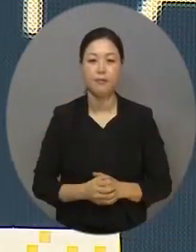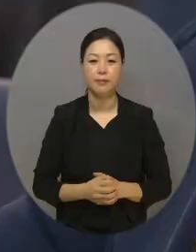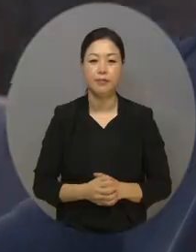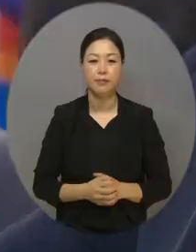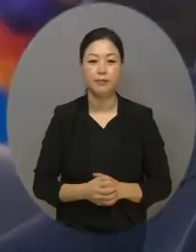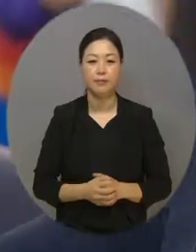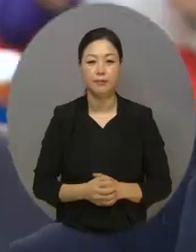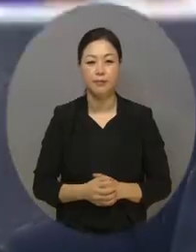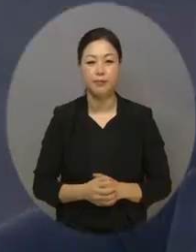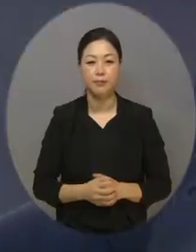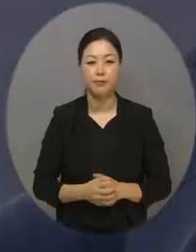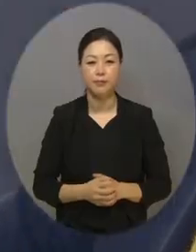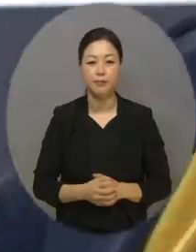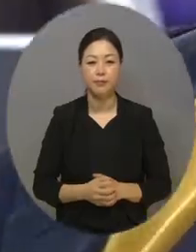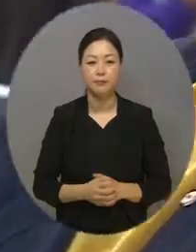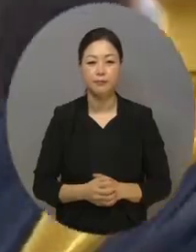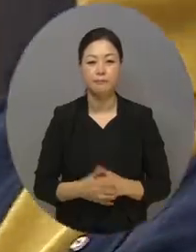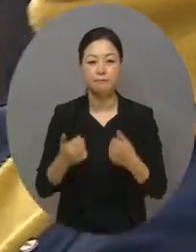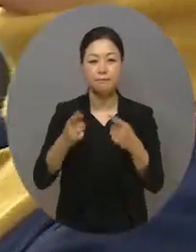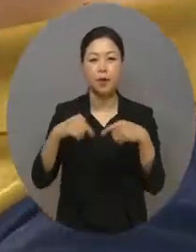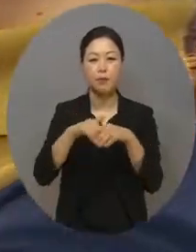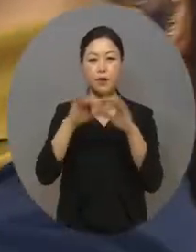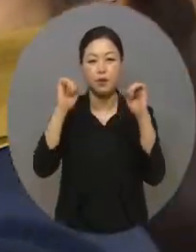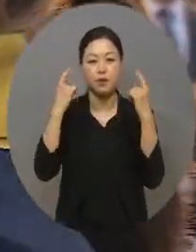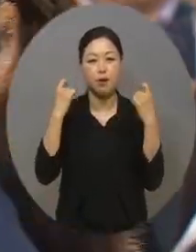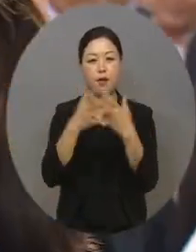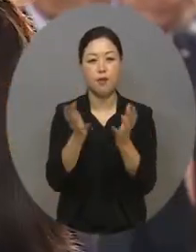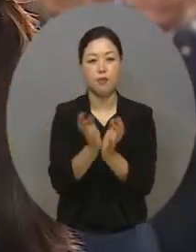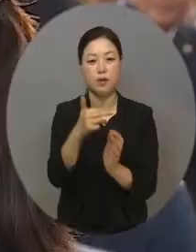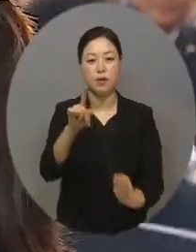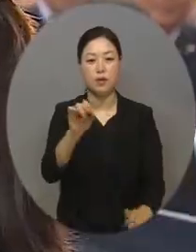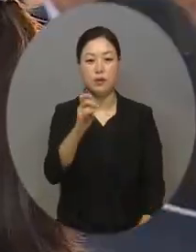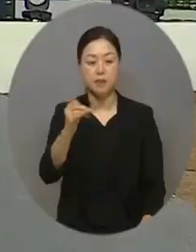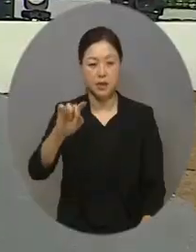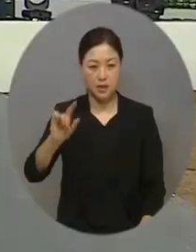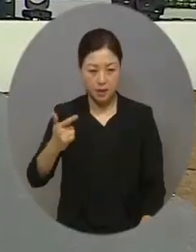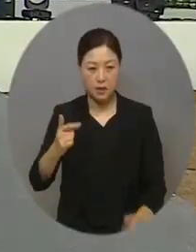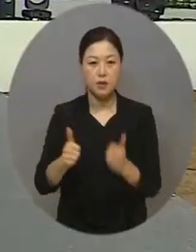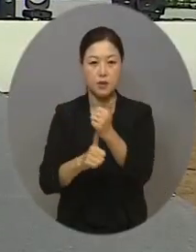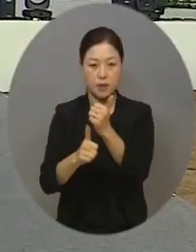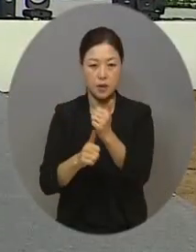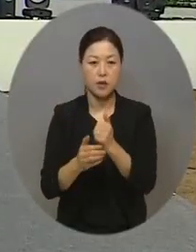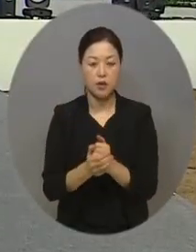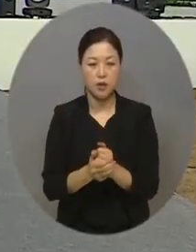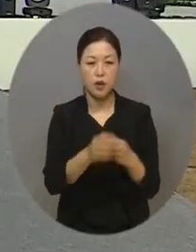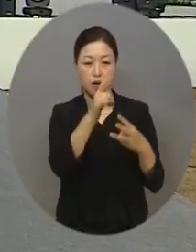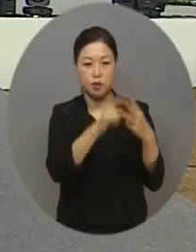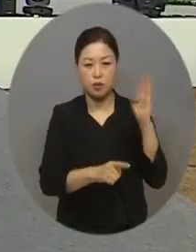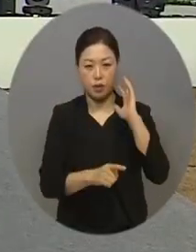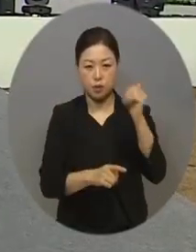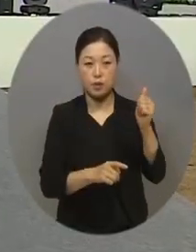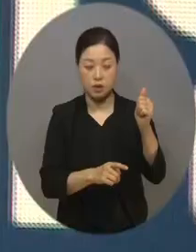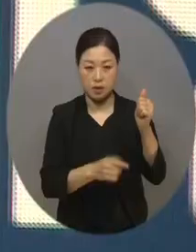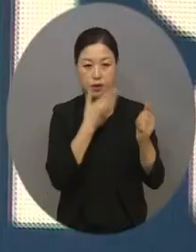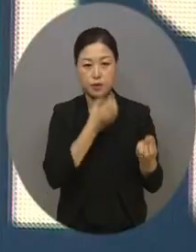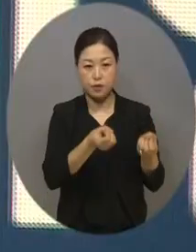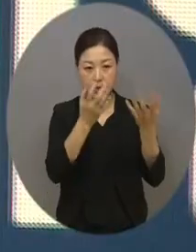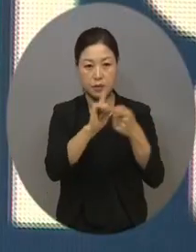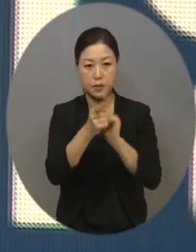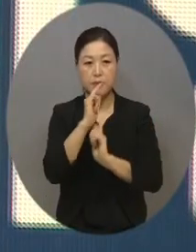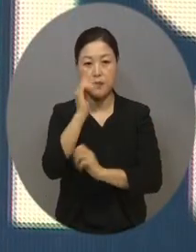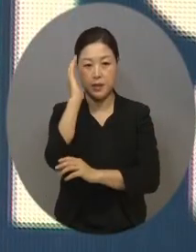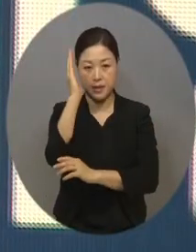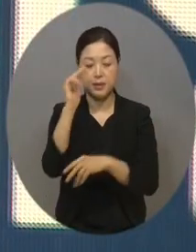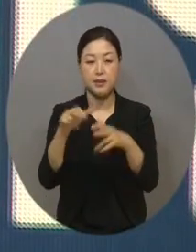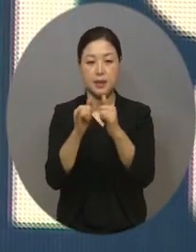기대하겠습니다. 함께 자리한 문화체육관광부 장미란 차관은 윤석열 대통령의 축사를 대독하며